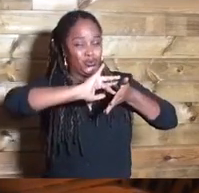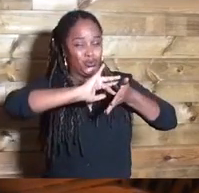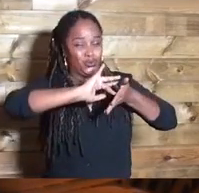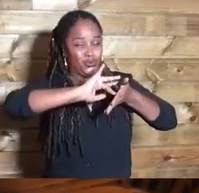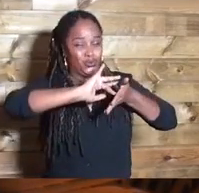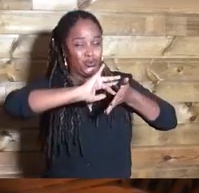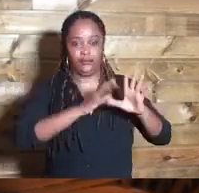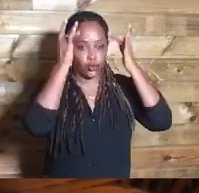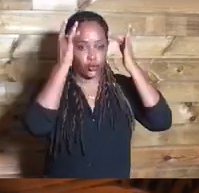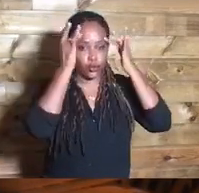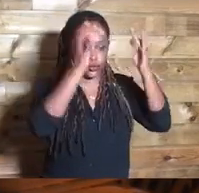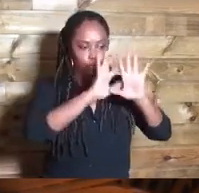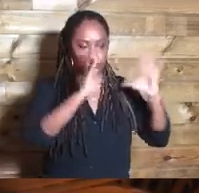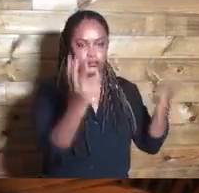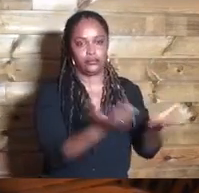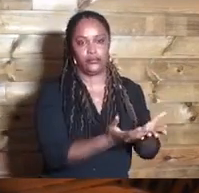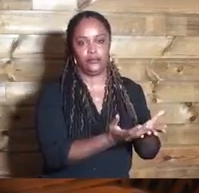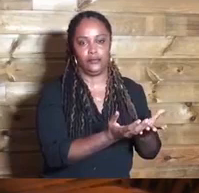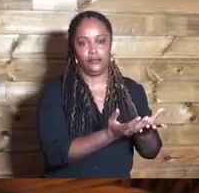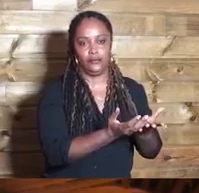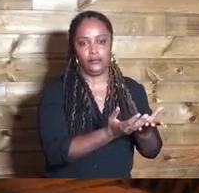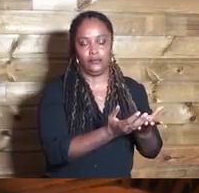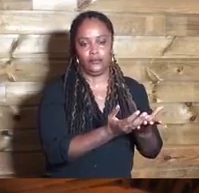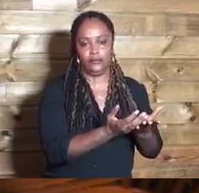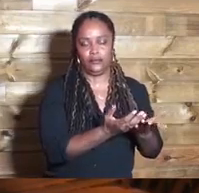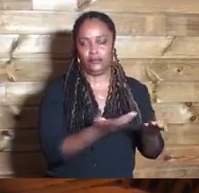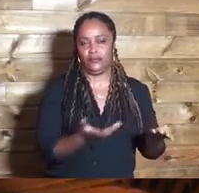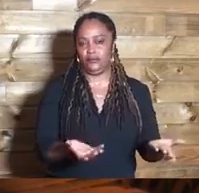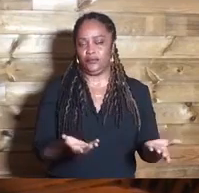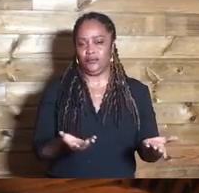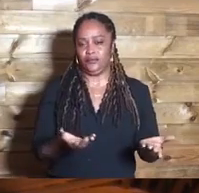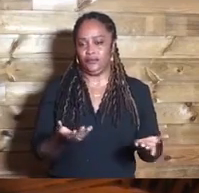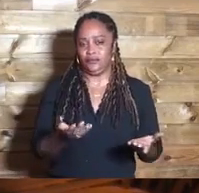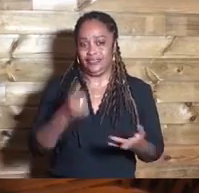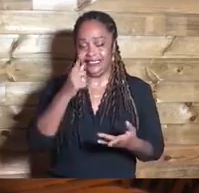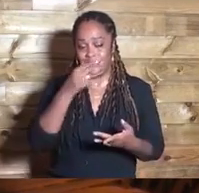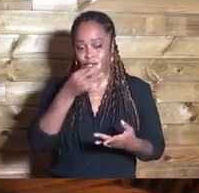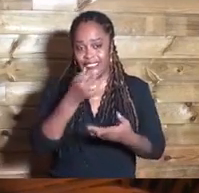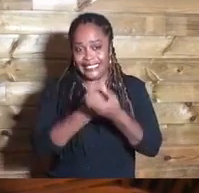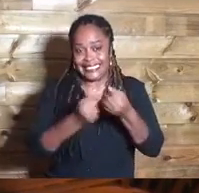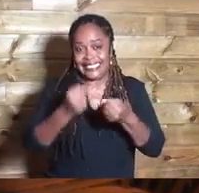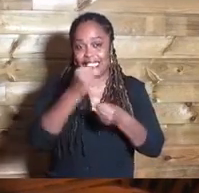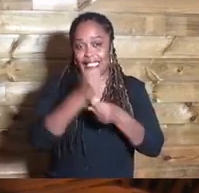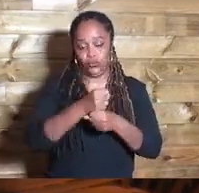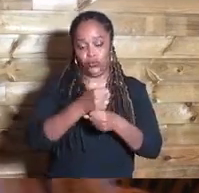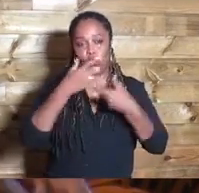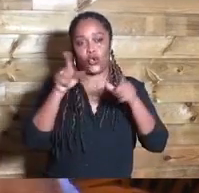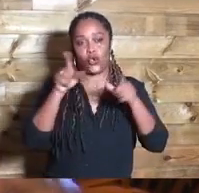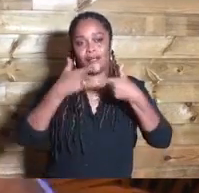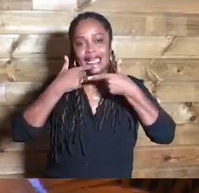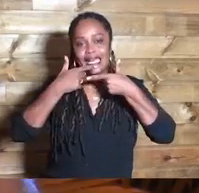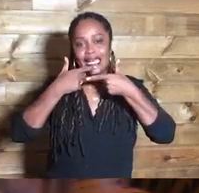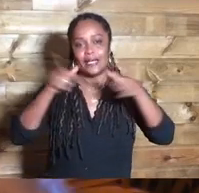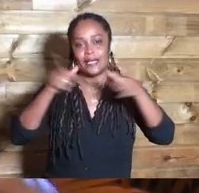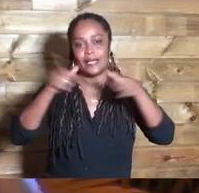l'esclavage, nous n'avons pas été créés, nous sommes esclaves toujours. Parce que c'est la création qui a libéré les gens. Et ça qui a fait